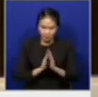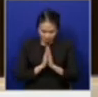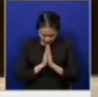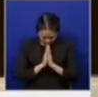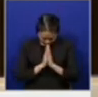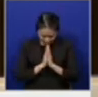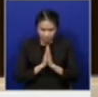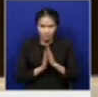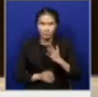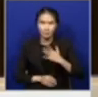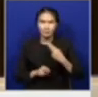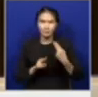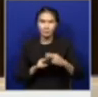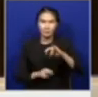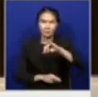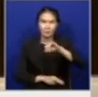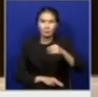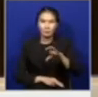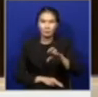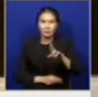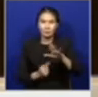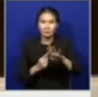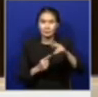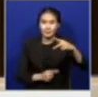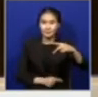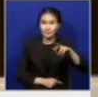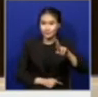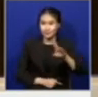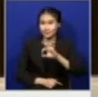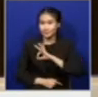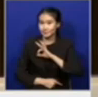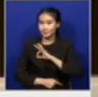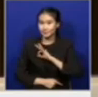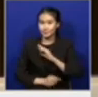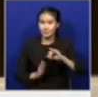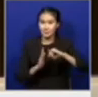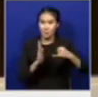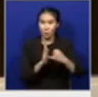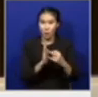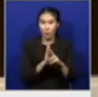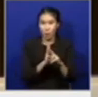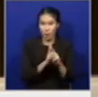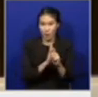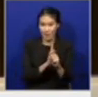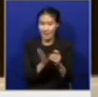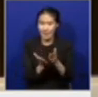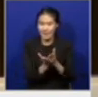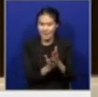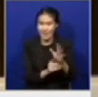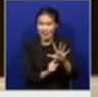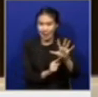ซึ่งนางสาวจิราพรสินธุไพรเป็นผู้เสนอเชิญคุณจิราพรครับ